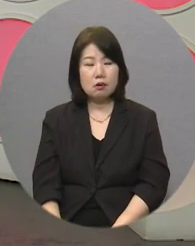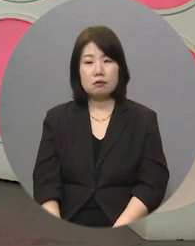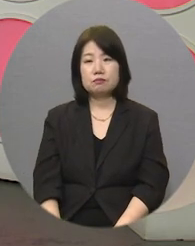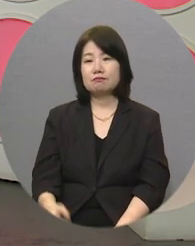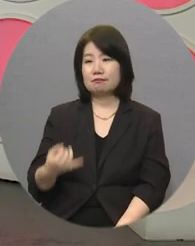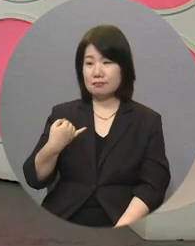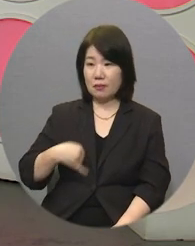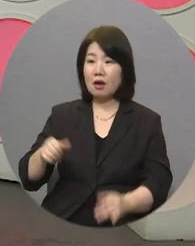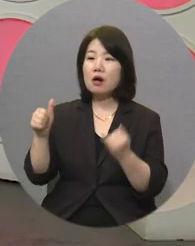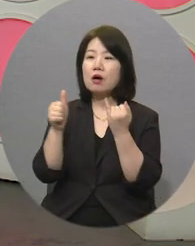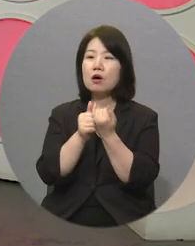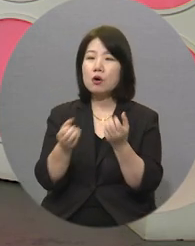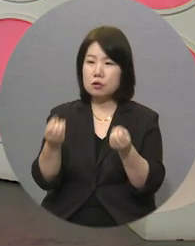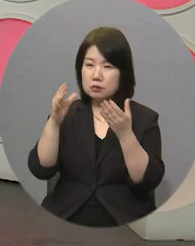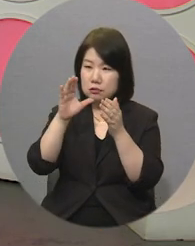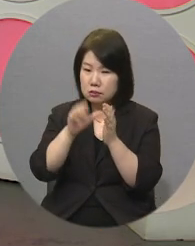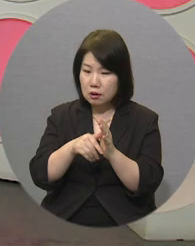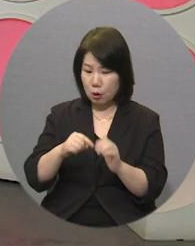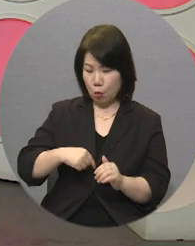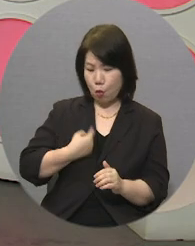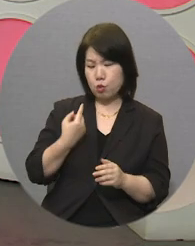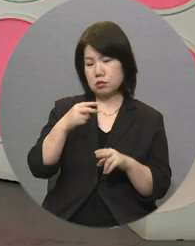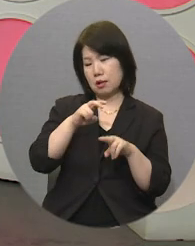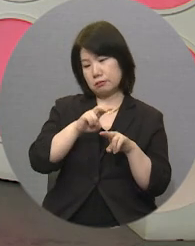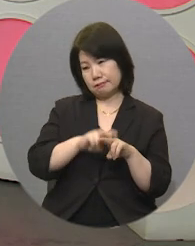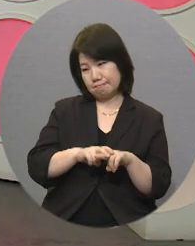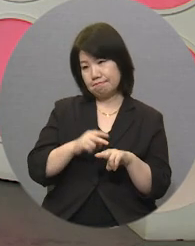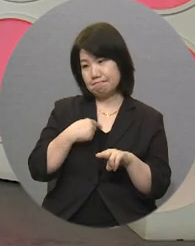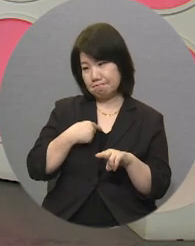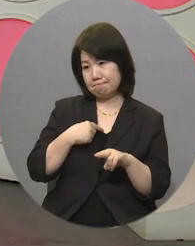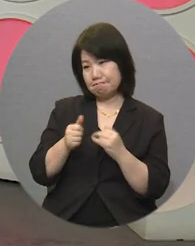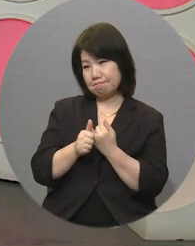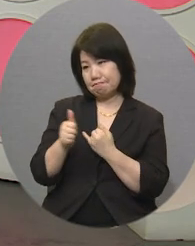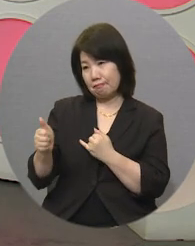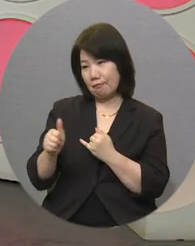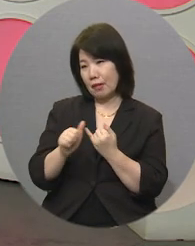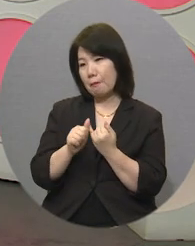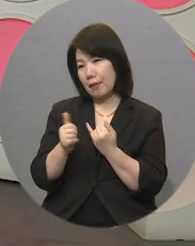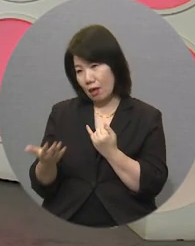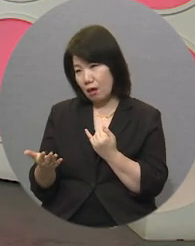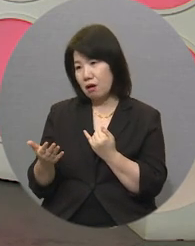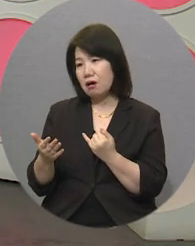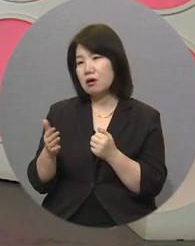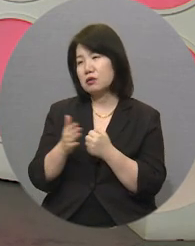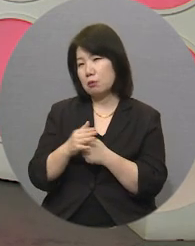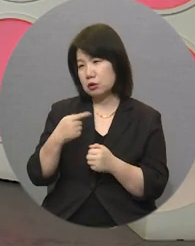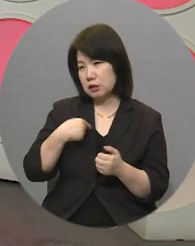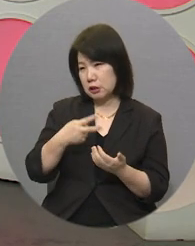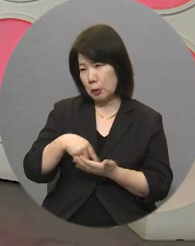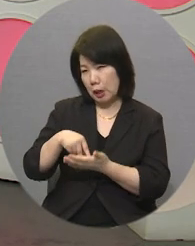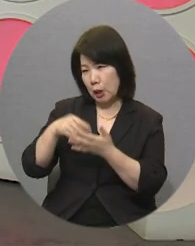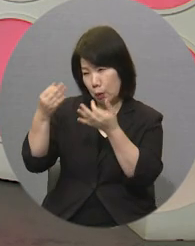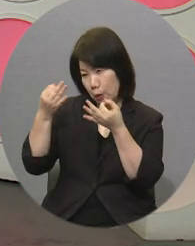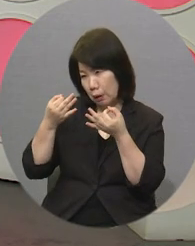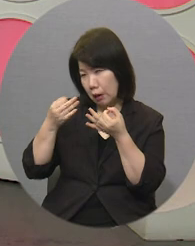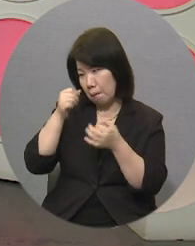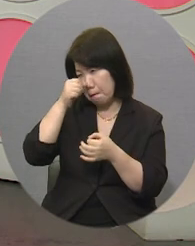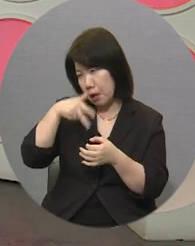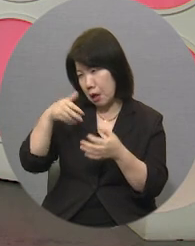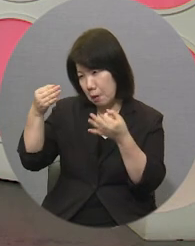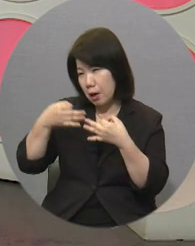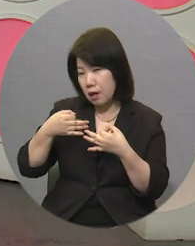딸 결혼식에 혼자 앉아야 해서요. 남편 없이 행여쓸쓸해 보일까 걱정이네요.